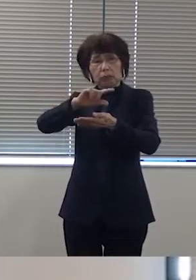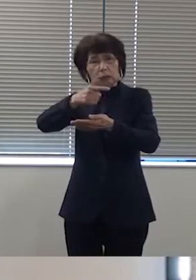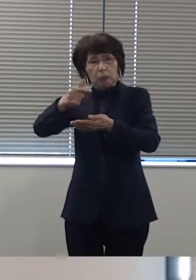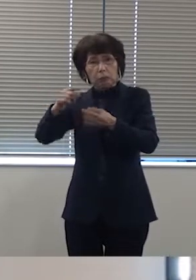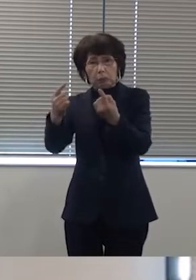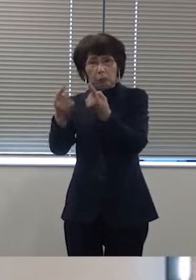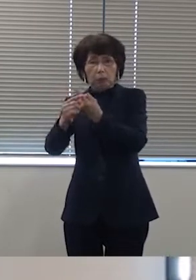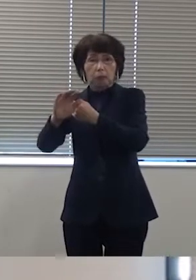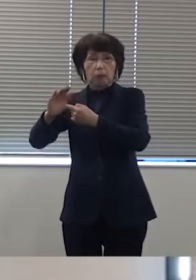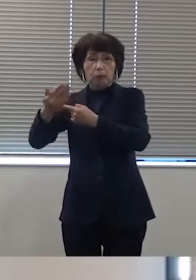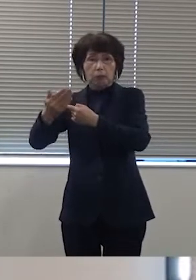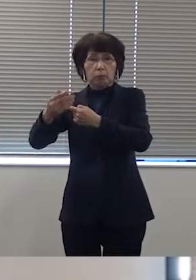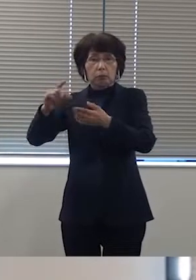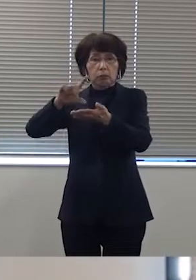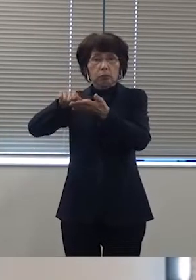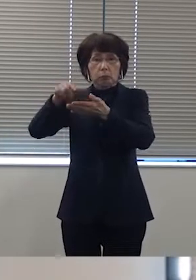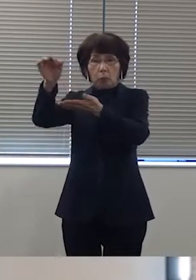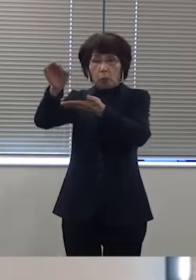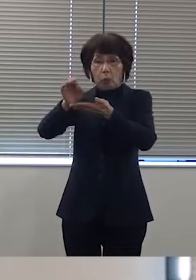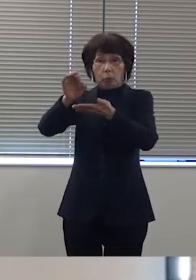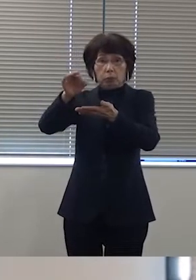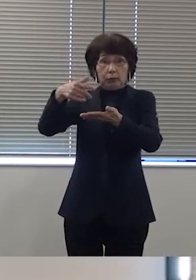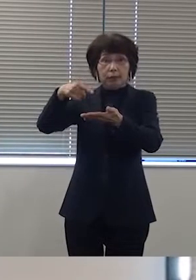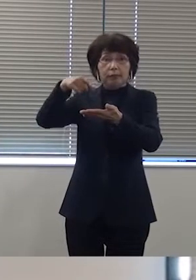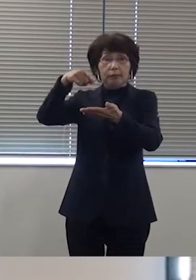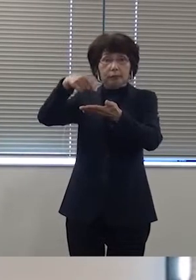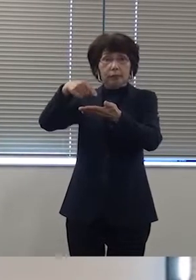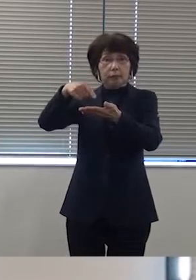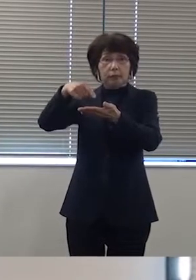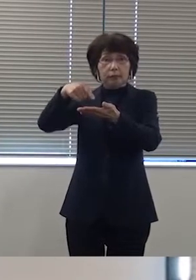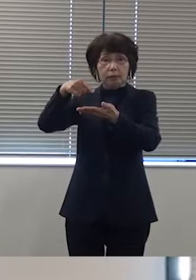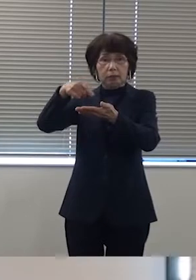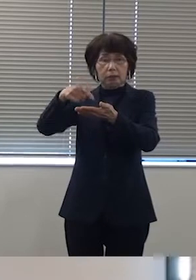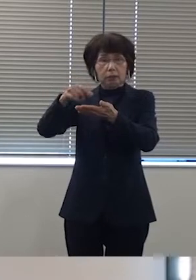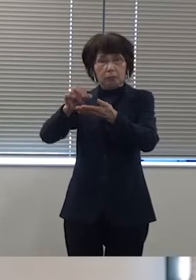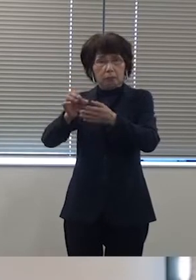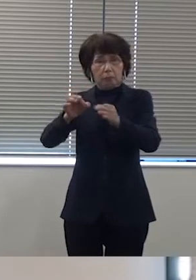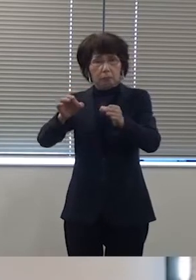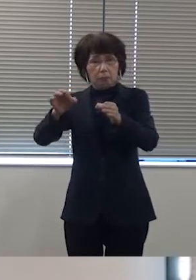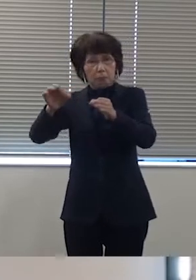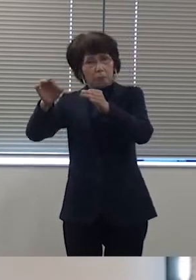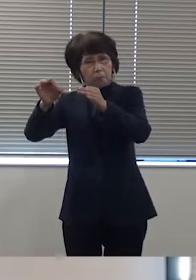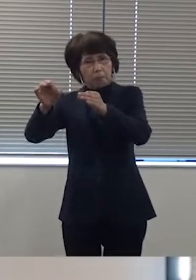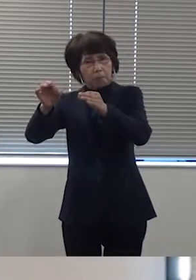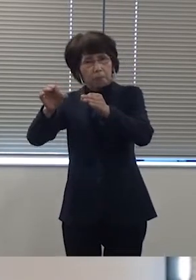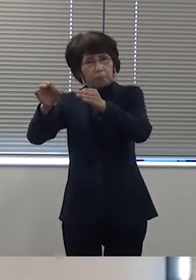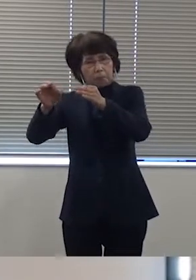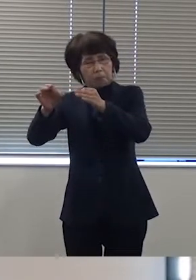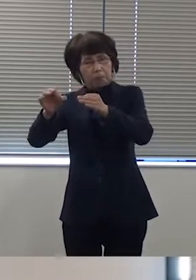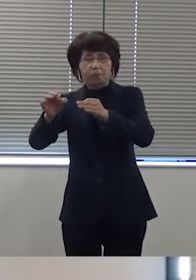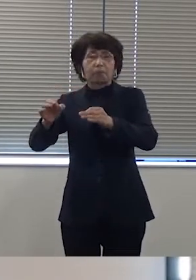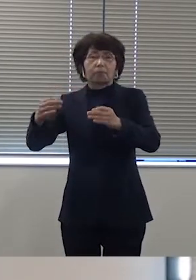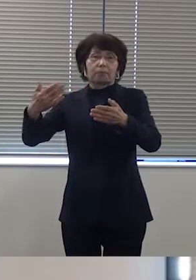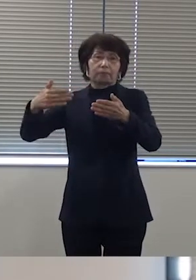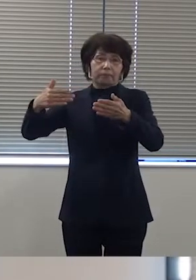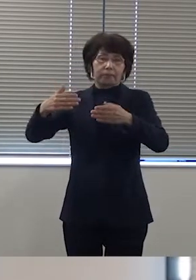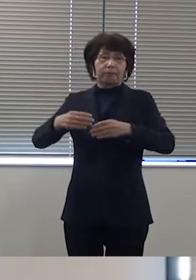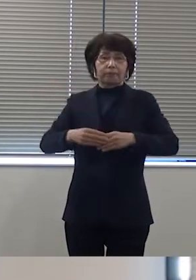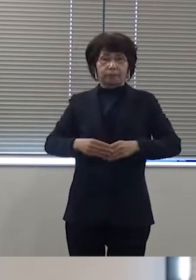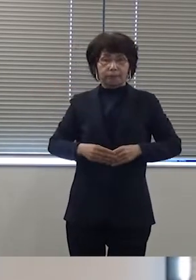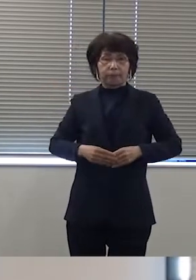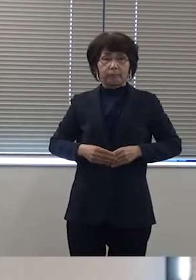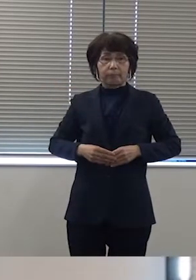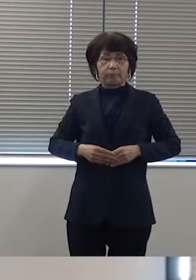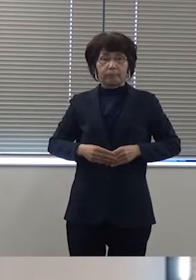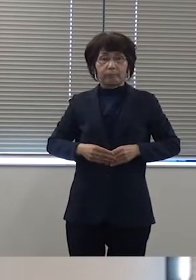ボコありますが、地方交付税全体では、あまり大きな伸びを示していないというところ